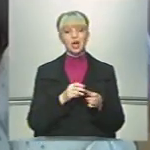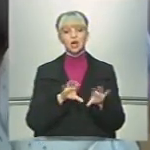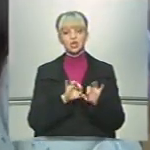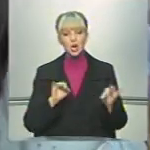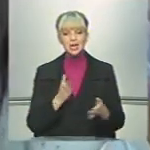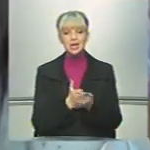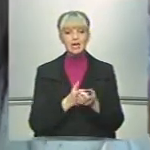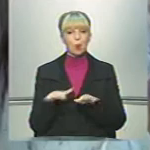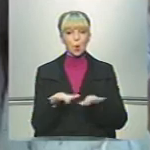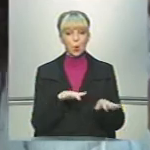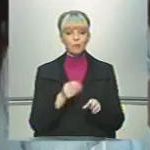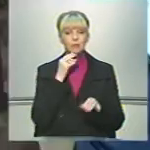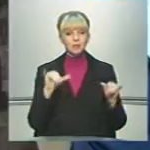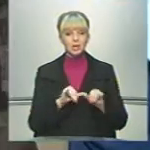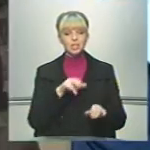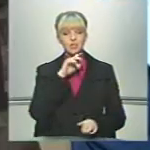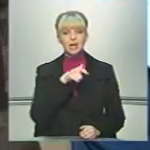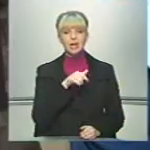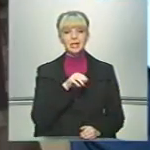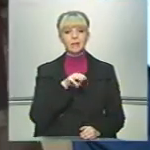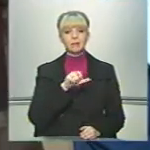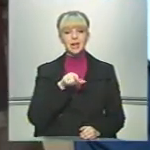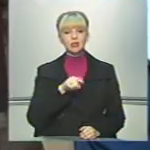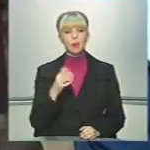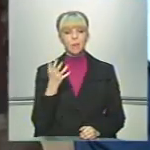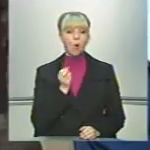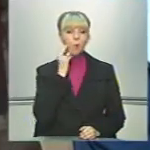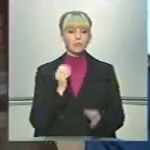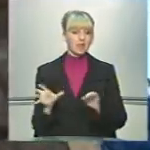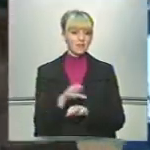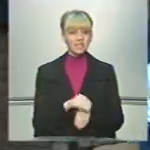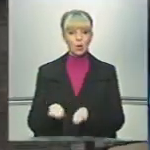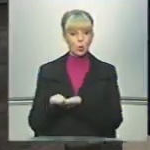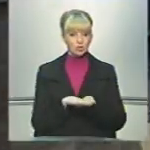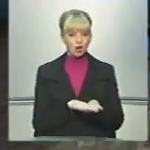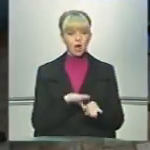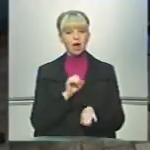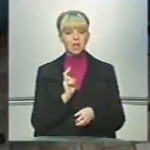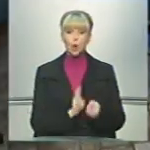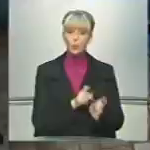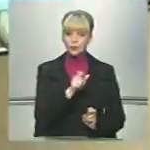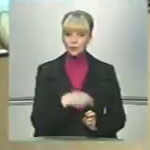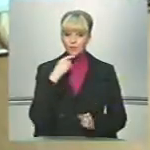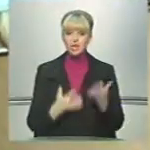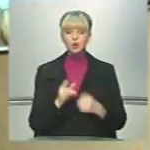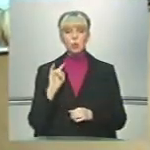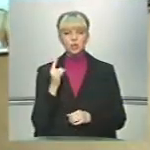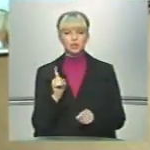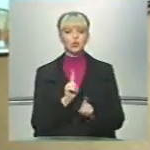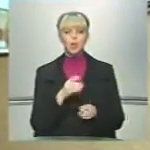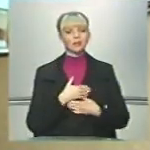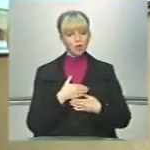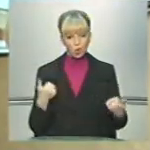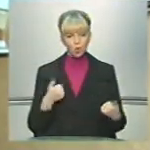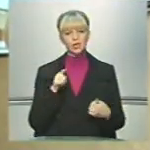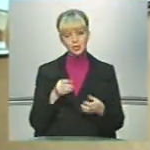та компот. У їдальні Чернівецької гімназії номер 5 обіди для всіх однакові. Але кухарі кажуть, якщо дитина чогось не хоче,